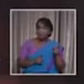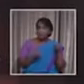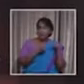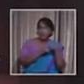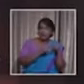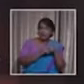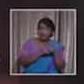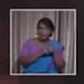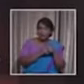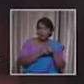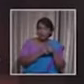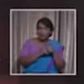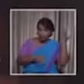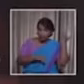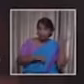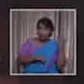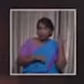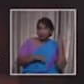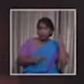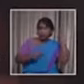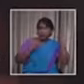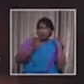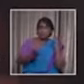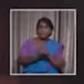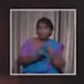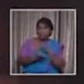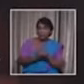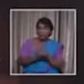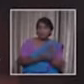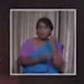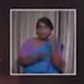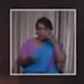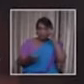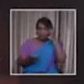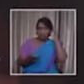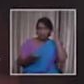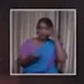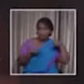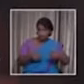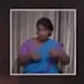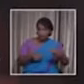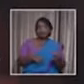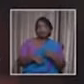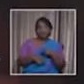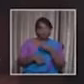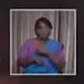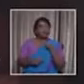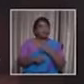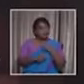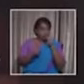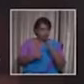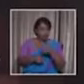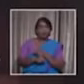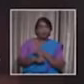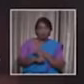ග්ලැක්සන්ට ගෙදර යවුවයි කියලා ලෝක බැංකුවෙන් ජනසවියට සල්ලි දෙන එක නතරුනේ නැහැ අද දවසේ මේ රජය කේන්ද්‍ර